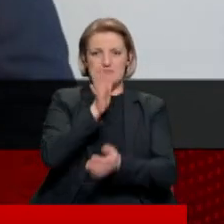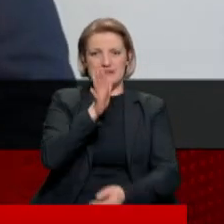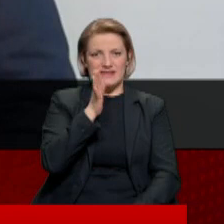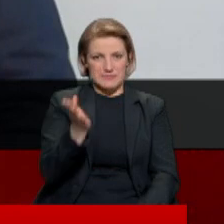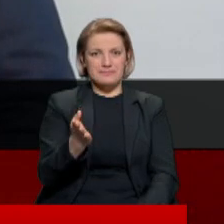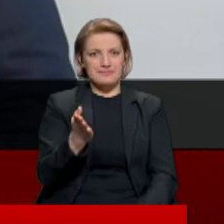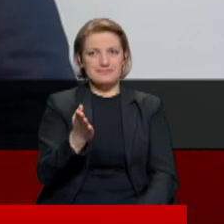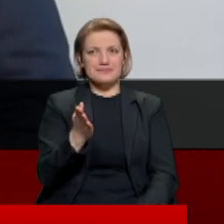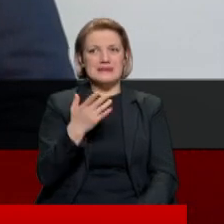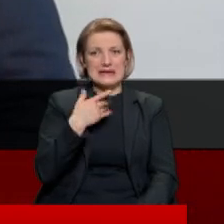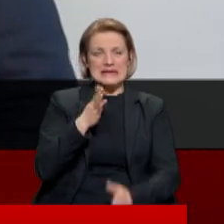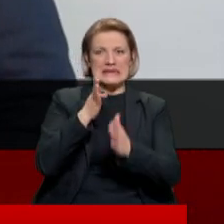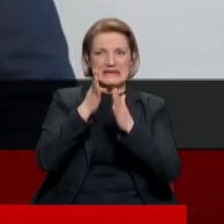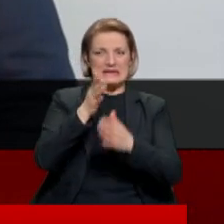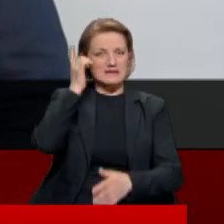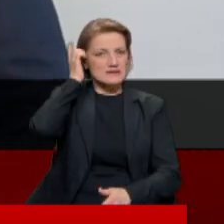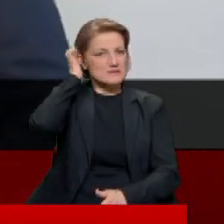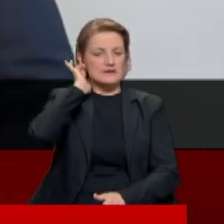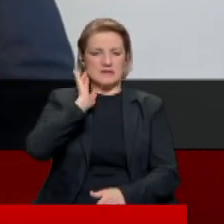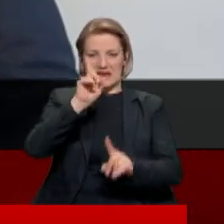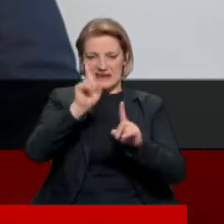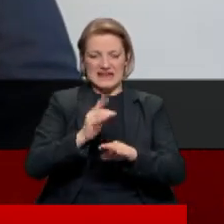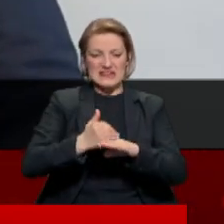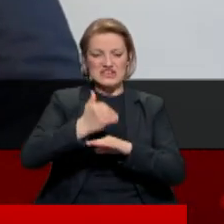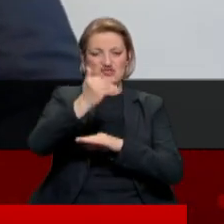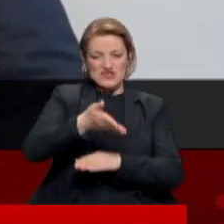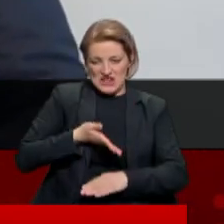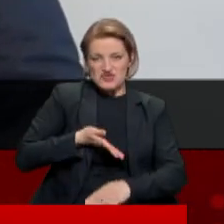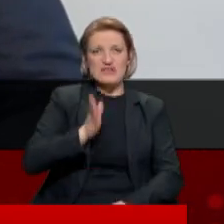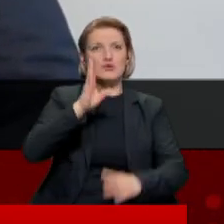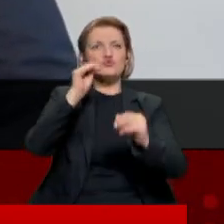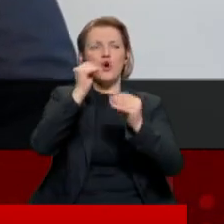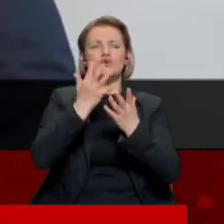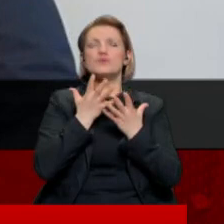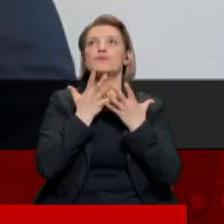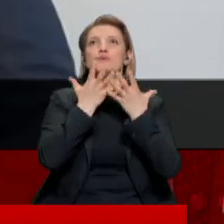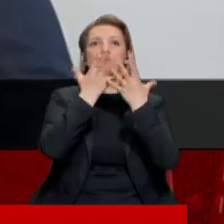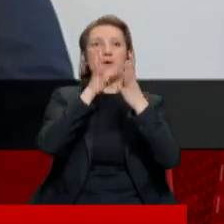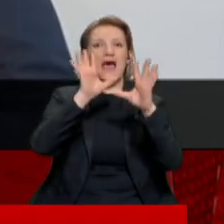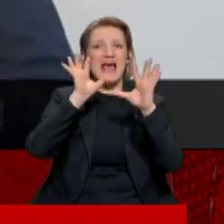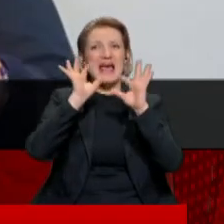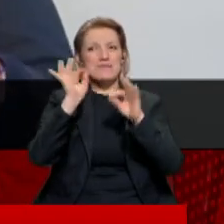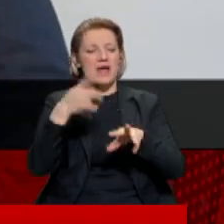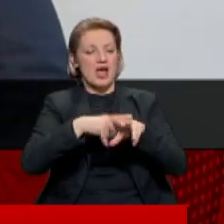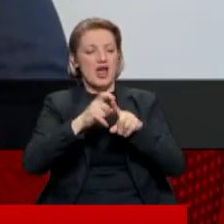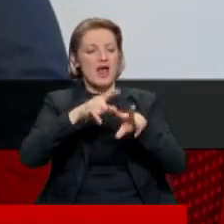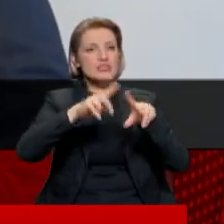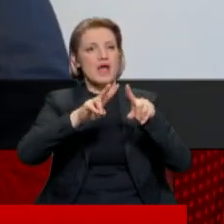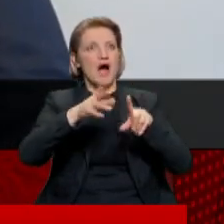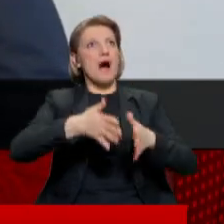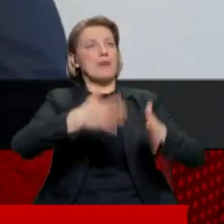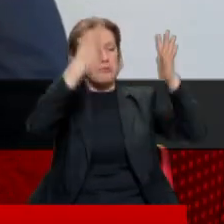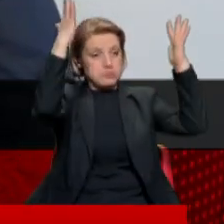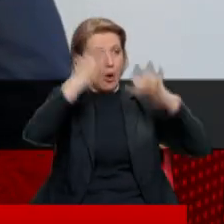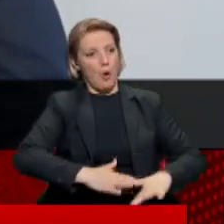bildiğim. Gidince ilk dışarı çıktığımda bir toz dumanı, hemen oraya doğru yöneldim. Evde apartmana inmişti